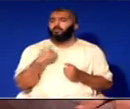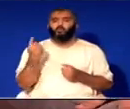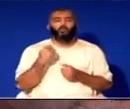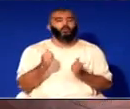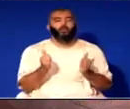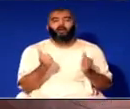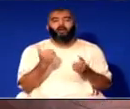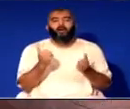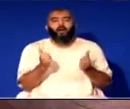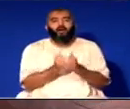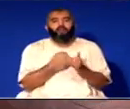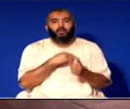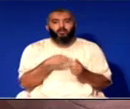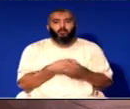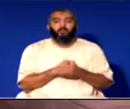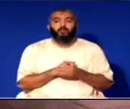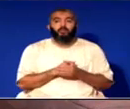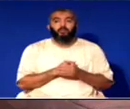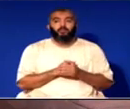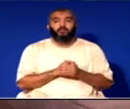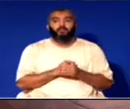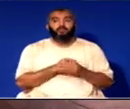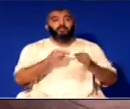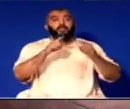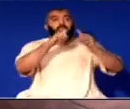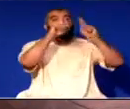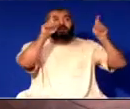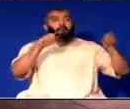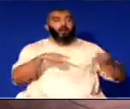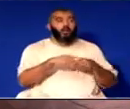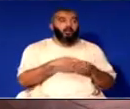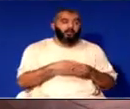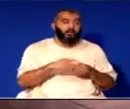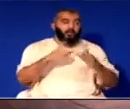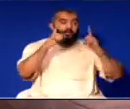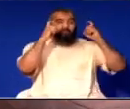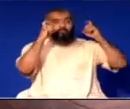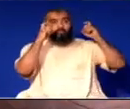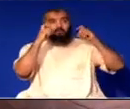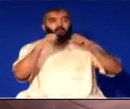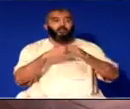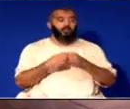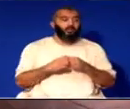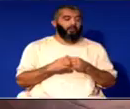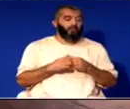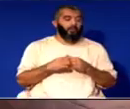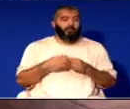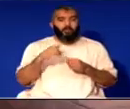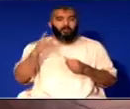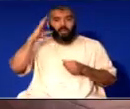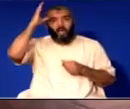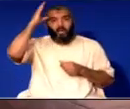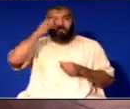معنا. هذا حبيت ننبه عليه. الصورة اللي تحثوا عليها العلماء قديما هي الصورة، هي الصنم. الصورة